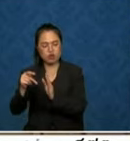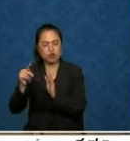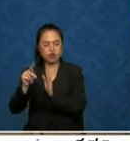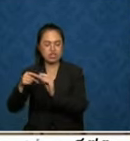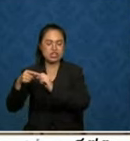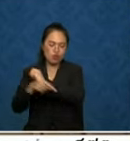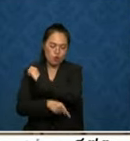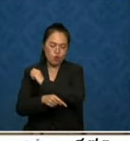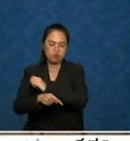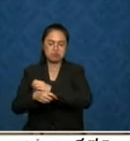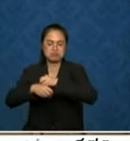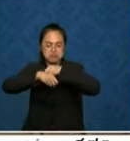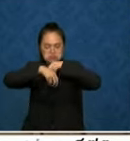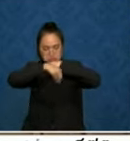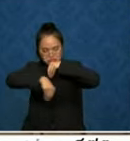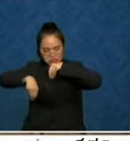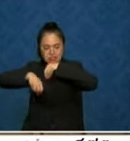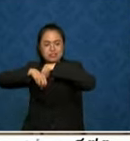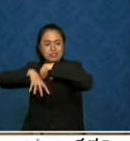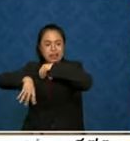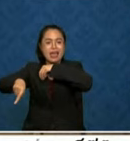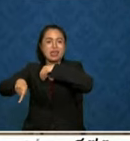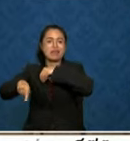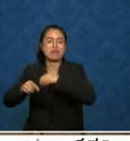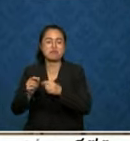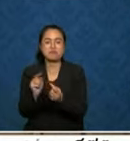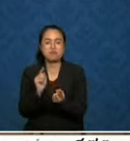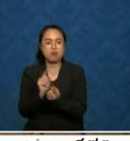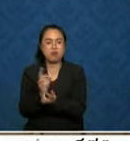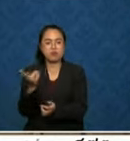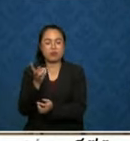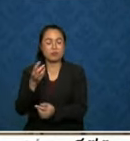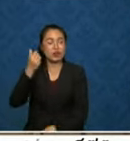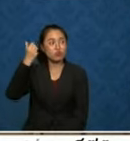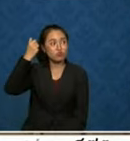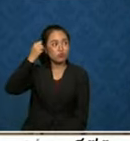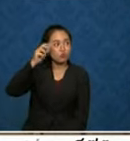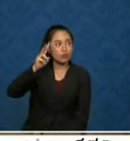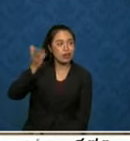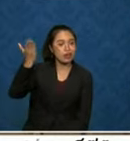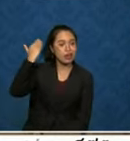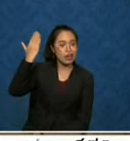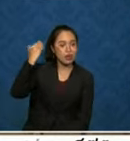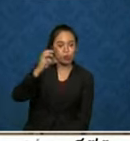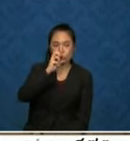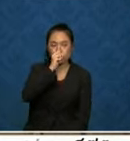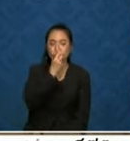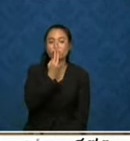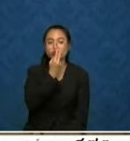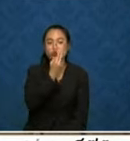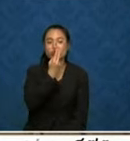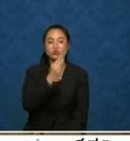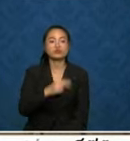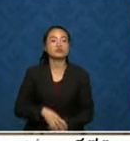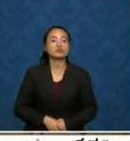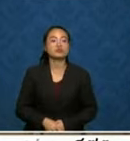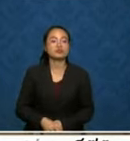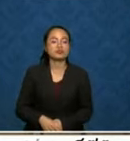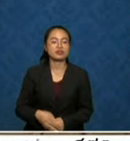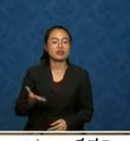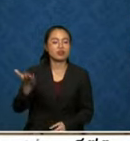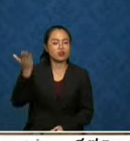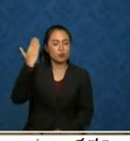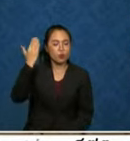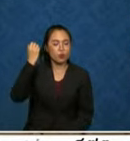แทบจะไม่ได้ยินเลยจนเมื่อล่าสุดนะครับเมื่อประมาณ2วันที่แล้วนะครับหน้าต่อไปครับ2วันที่แล้วเกิด